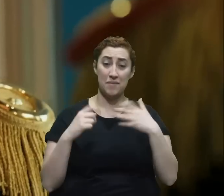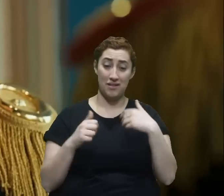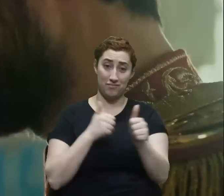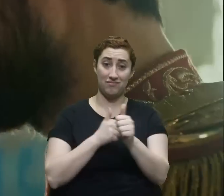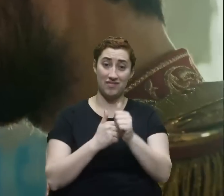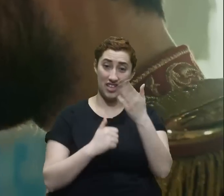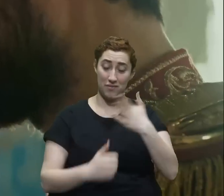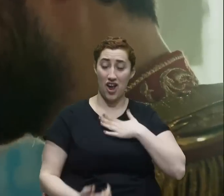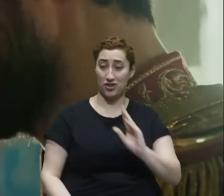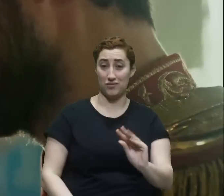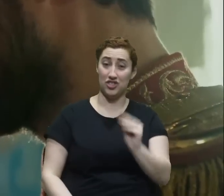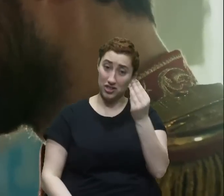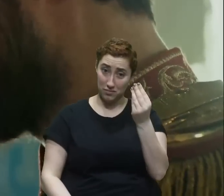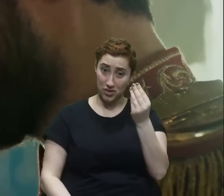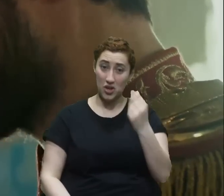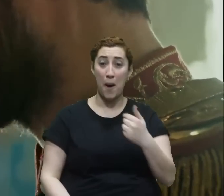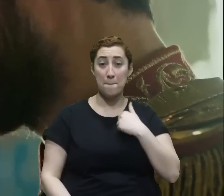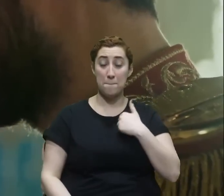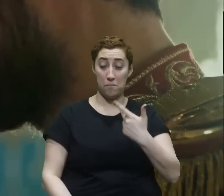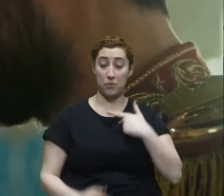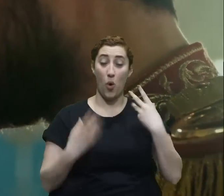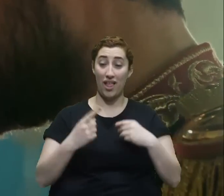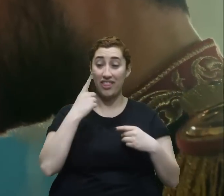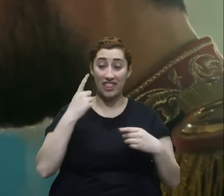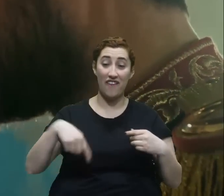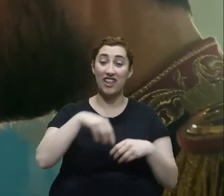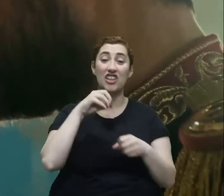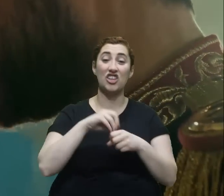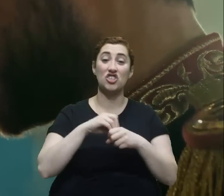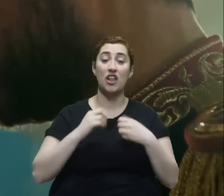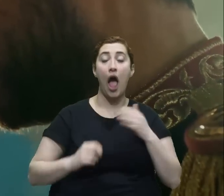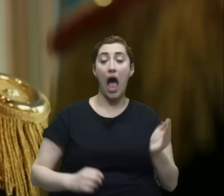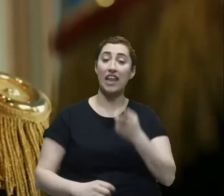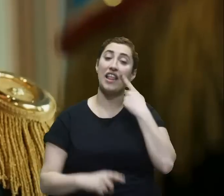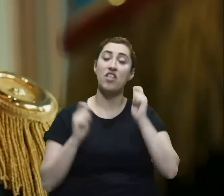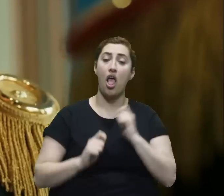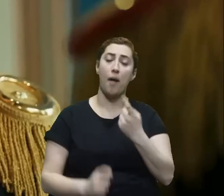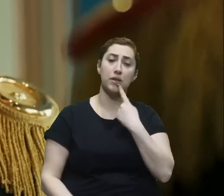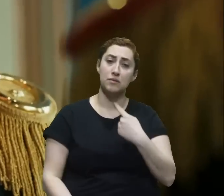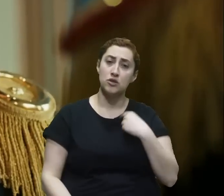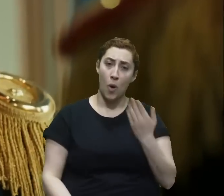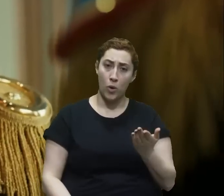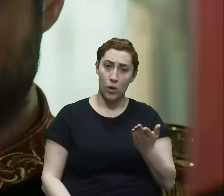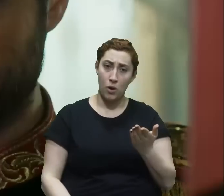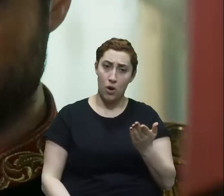Sadrazamım geçmiş karşıma, bana ait olan devletin içinde devlet kurduğumu ima ediyor.